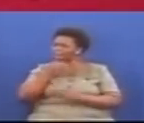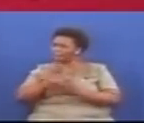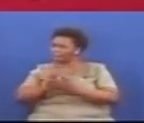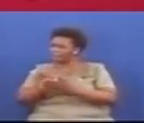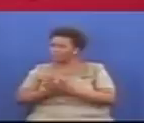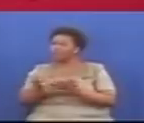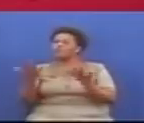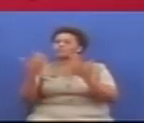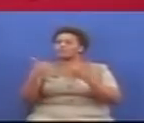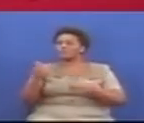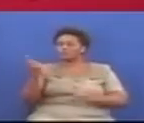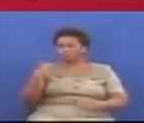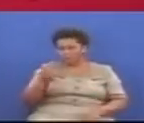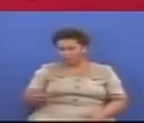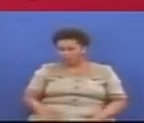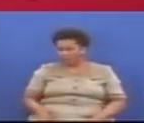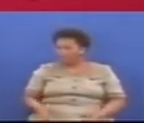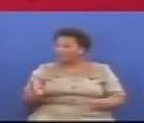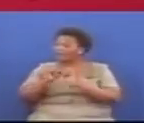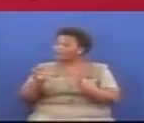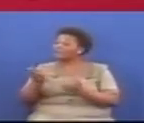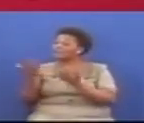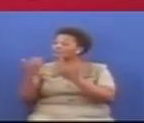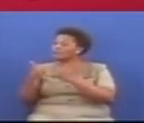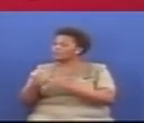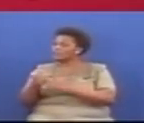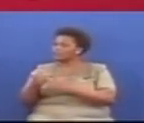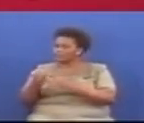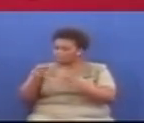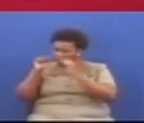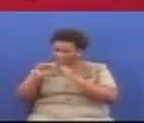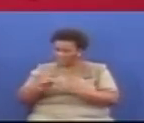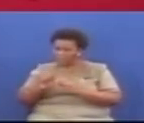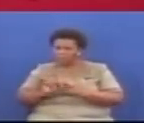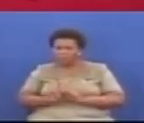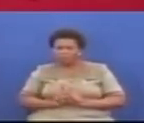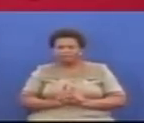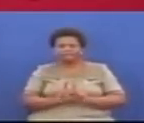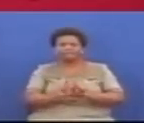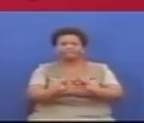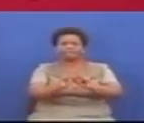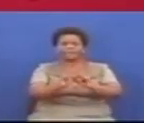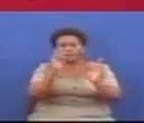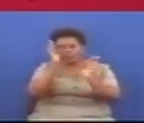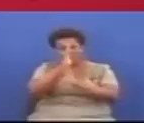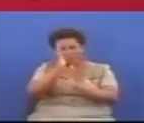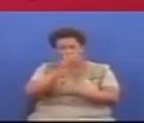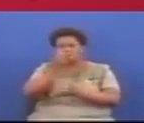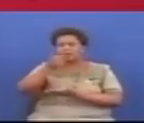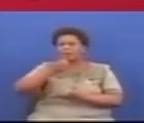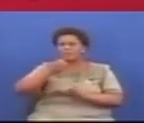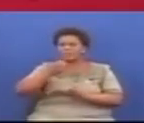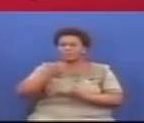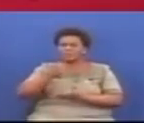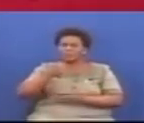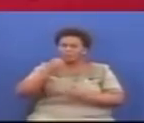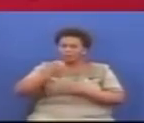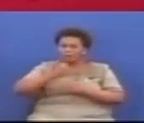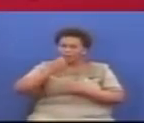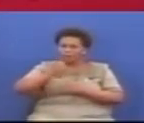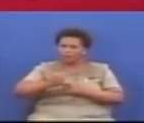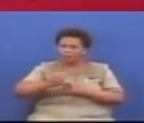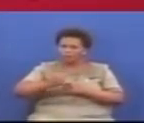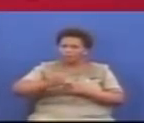tunao, lakini uwezo huo utaenda sambamba na kadri ambavyo hali ya kibajeti itaruhusu kwa awamu. Kwa hiyo nimhakikishie